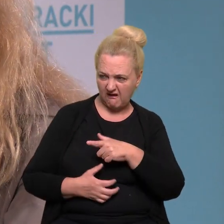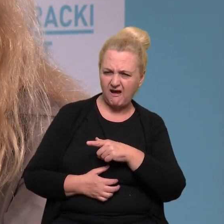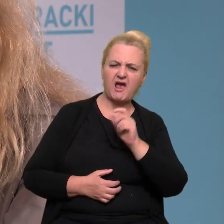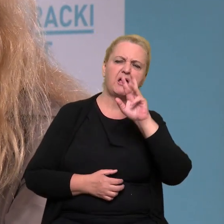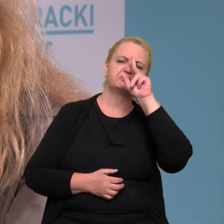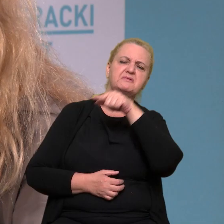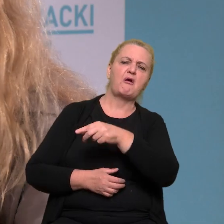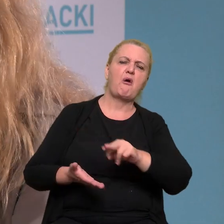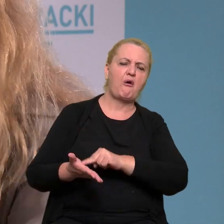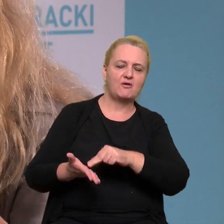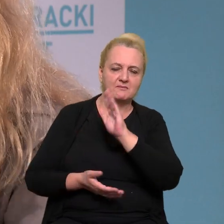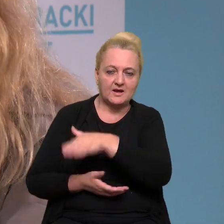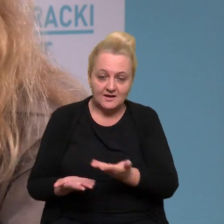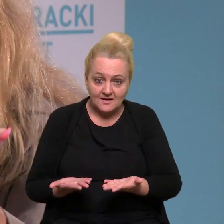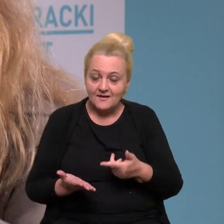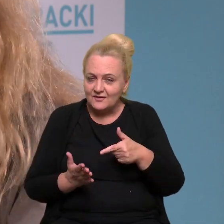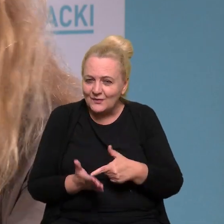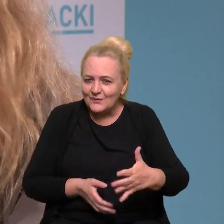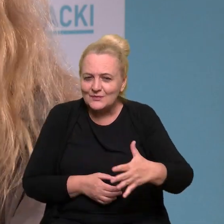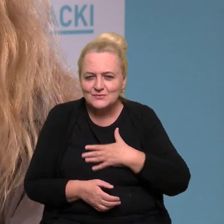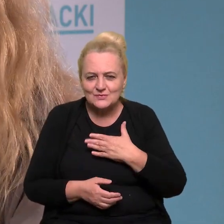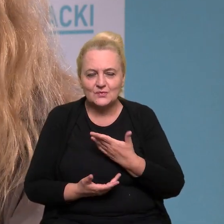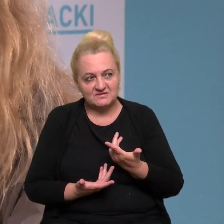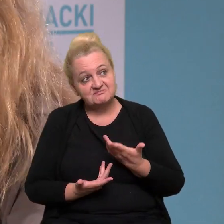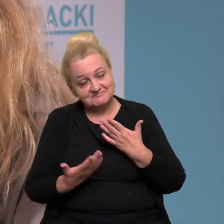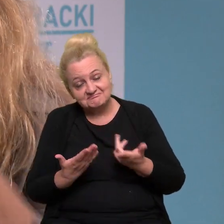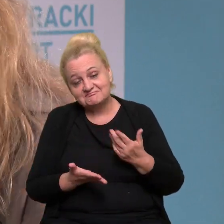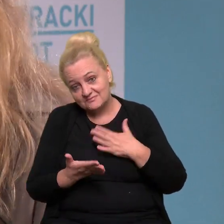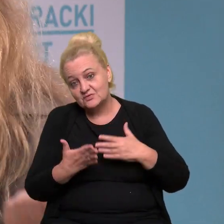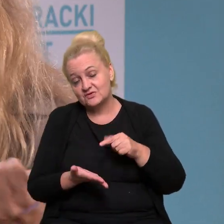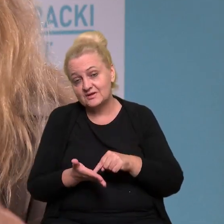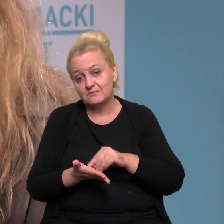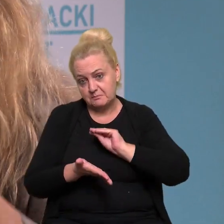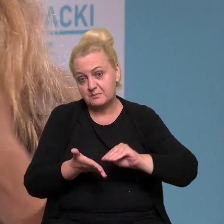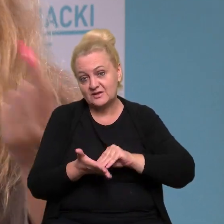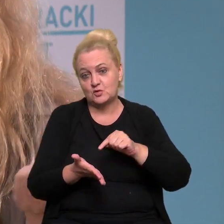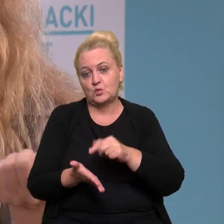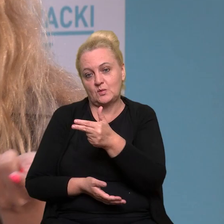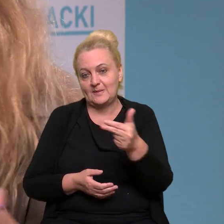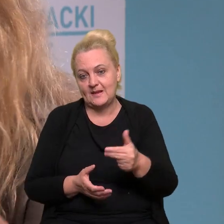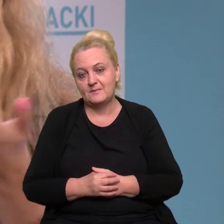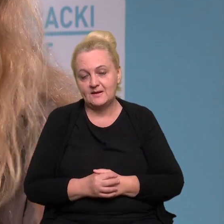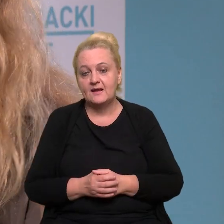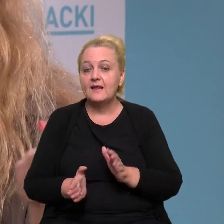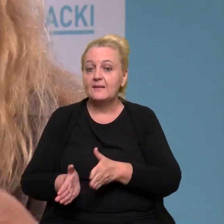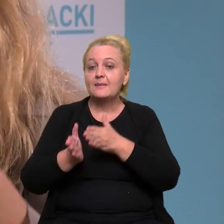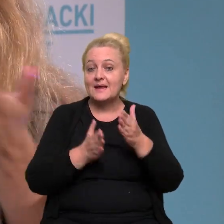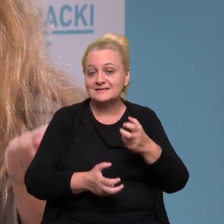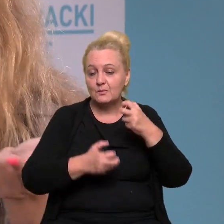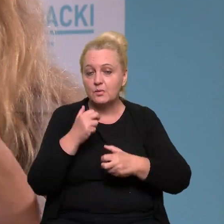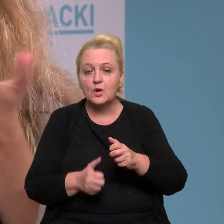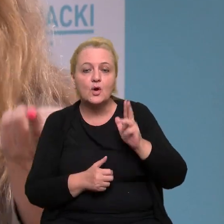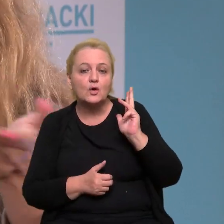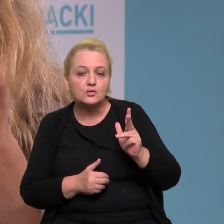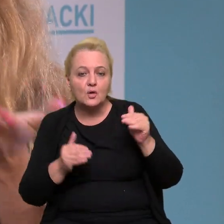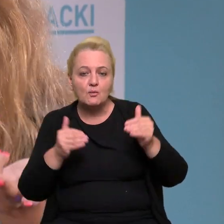ma menstruację. I to też sprawiało mi przyjemność pisania o tym. Kolejny problem, kto może